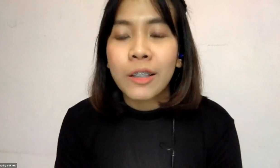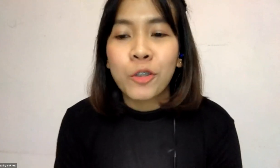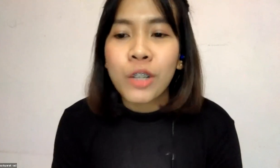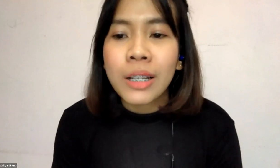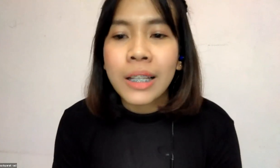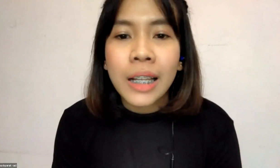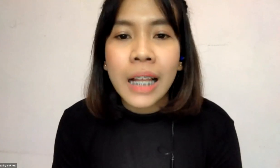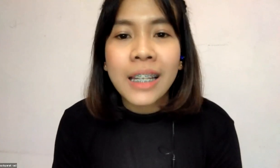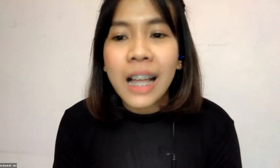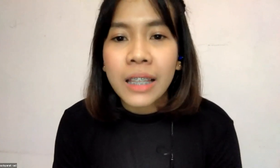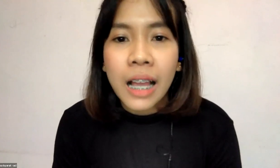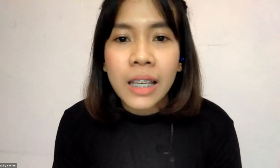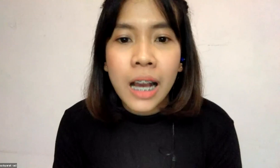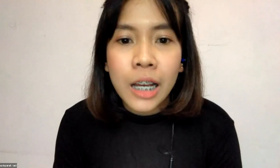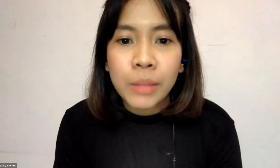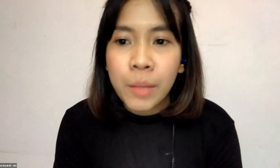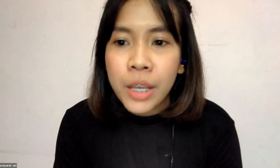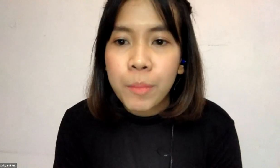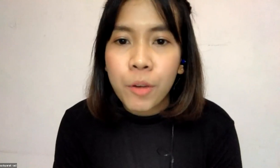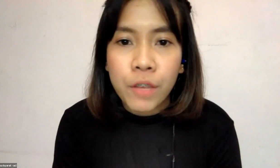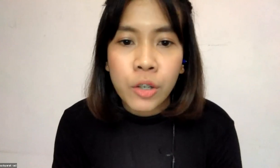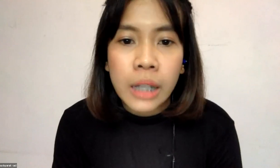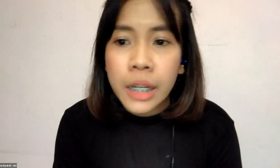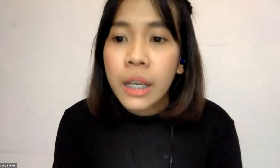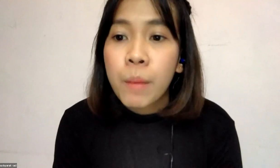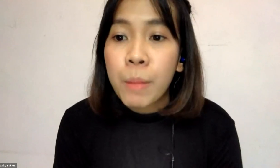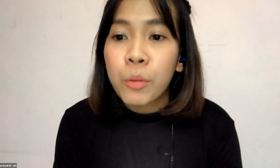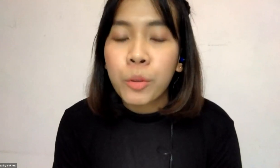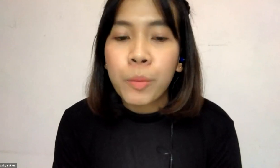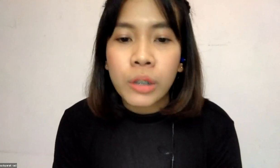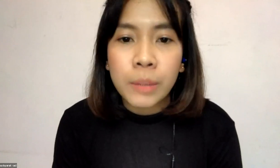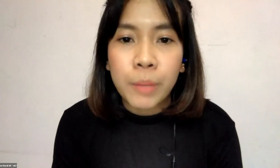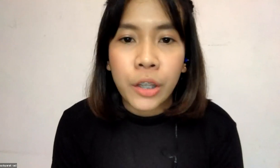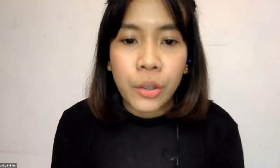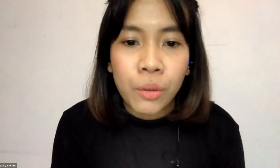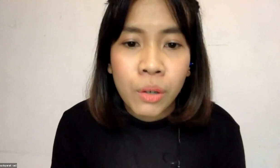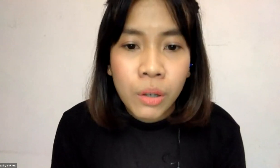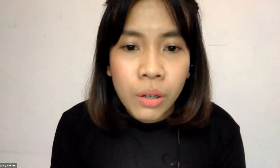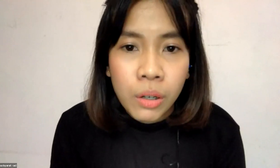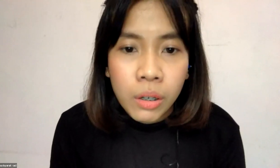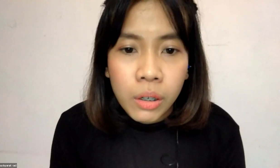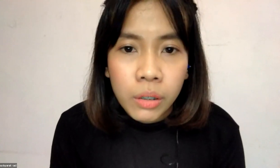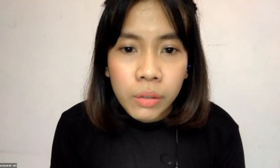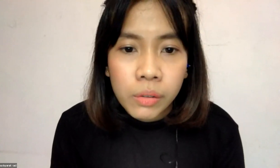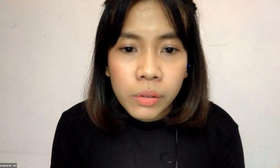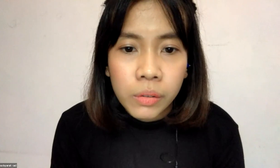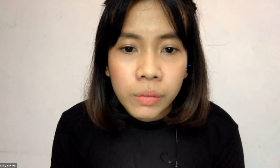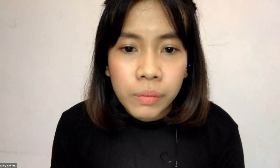ditelusuri ditilik lagi dilatih lagi agar bisa menjadi profesional jadi memang butuh proses seperti itu